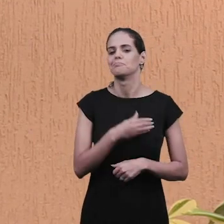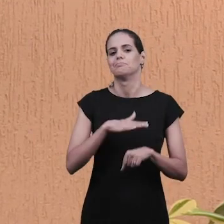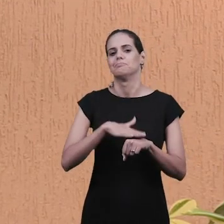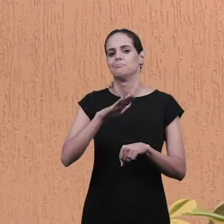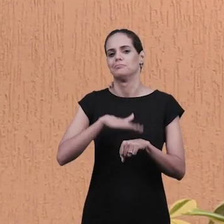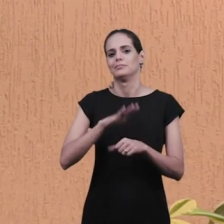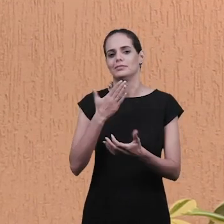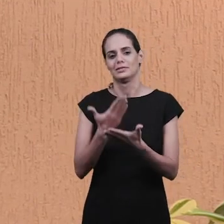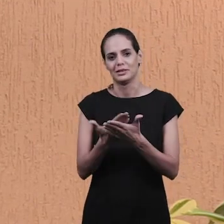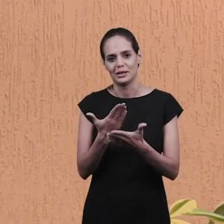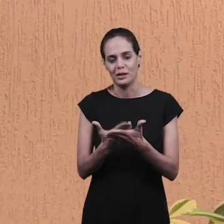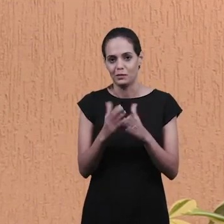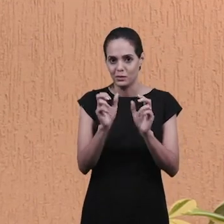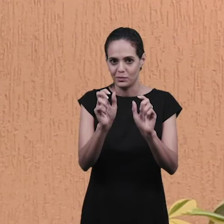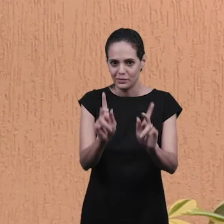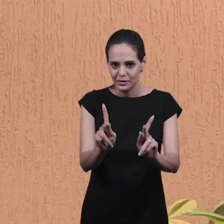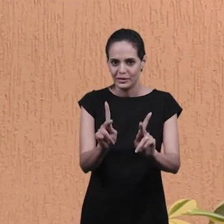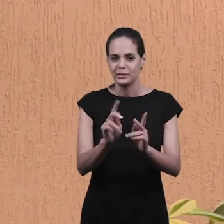plus de l'étude.